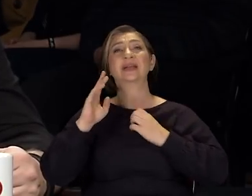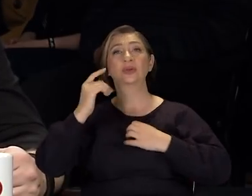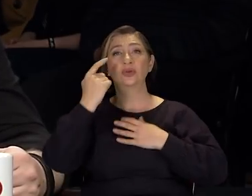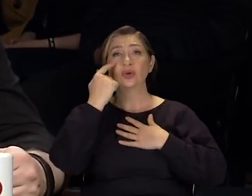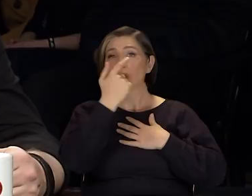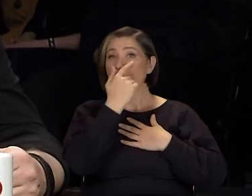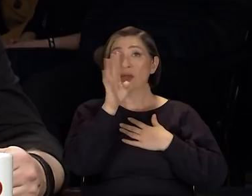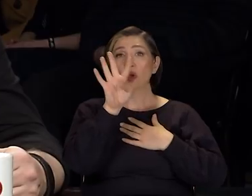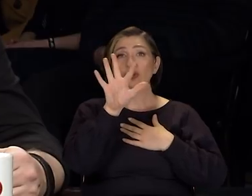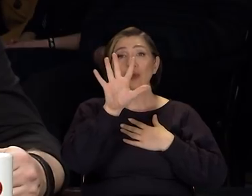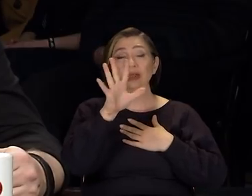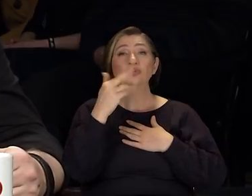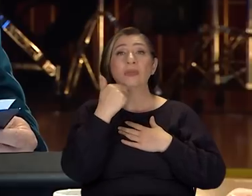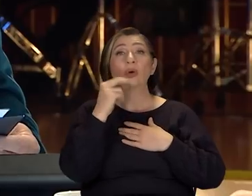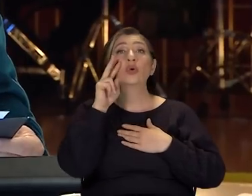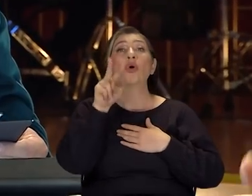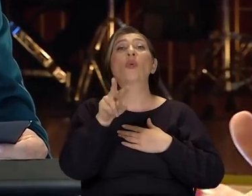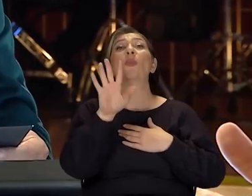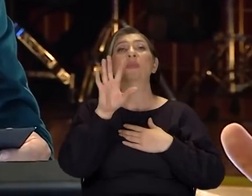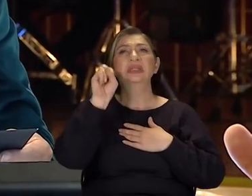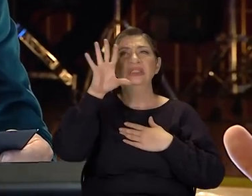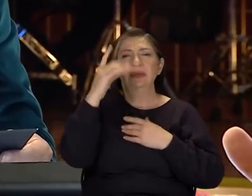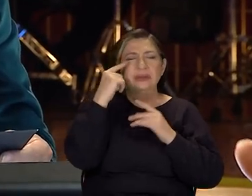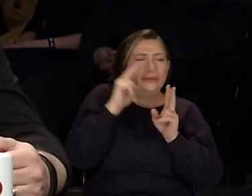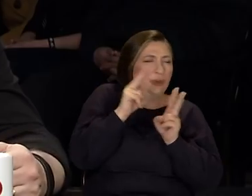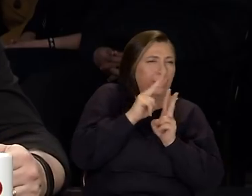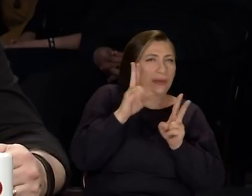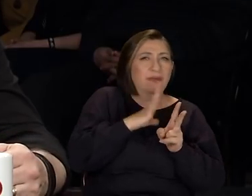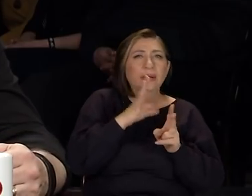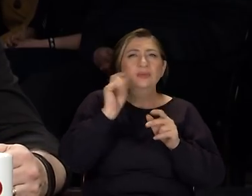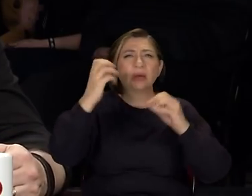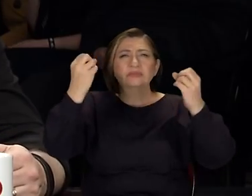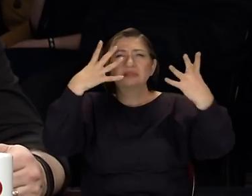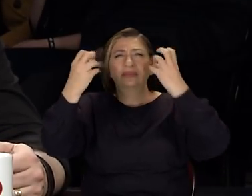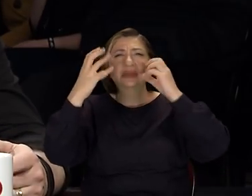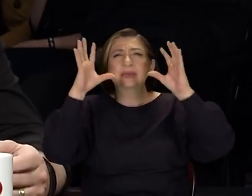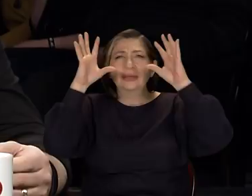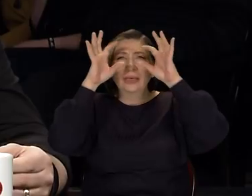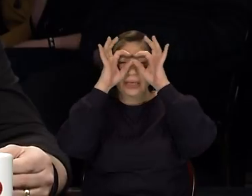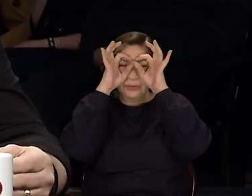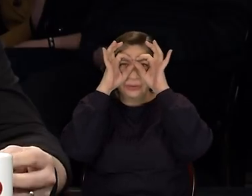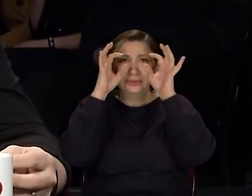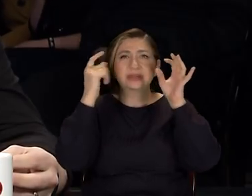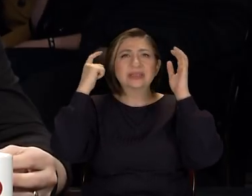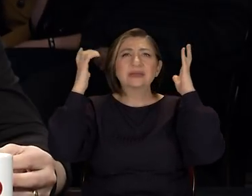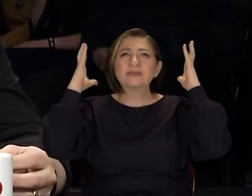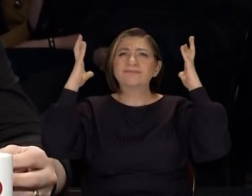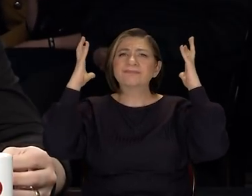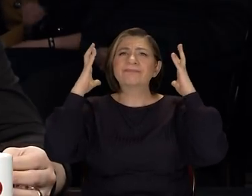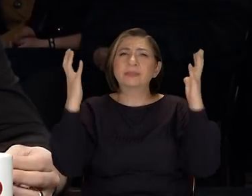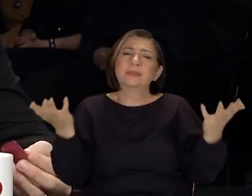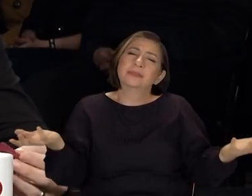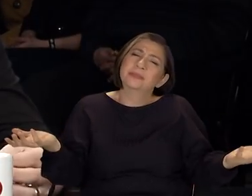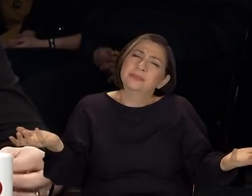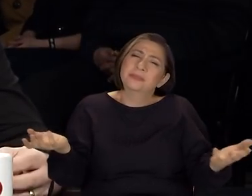Gözlerim 4,5-5 numara görmüyorum. Yani. Onun için ışığa da hassasiyetim var. Sürekli ışık altındayız. Kararttık. İyi saçlar yapıyorsun. Da böyle yani